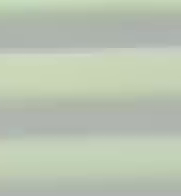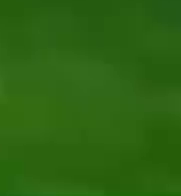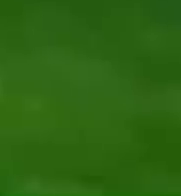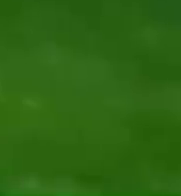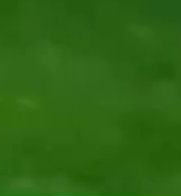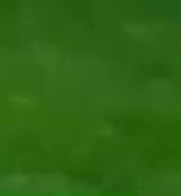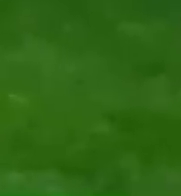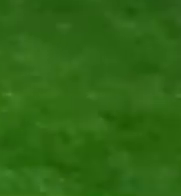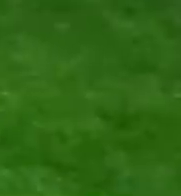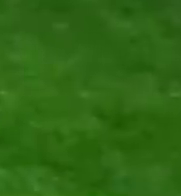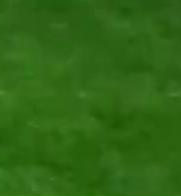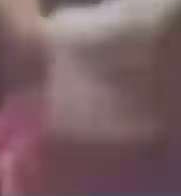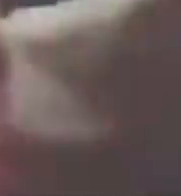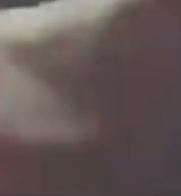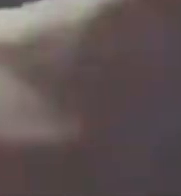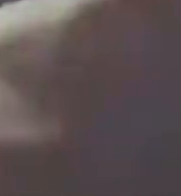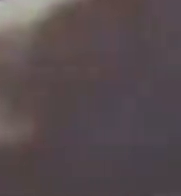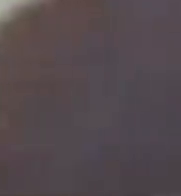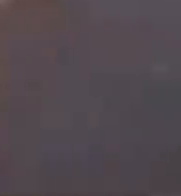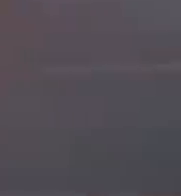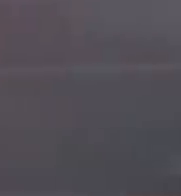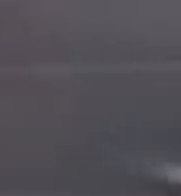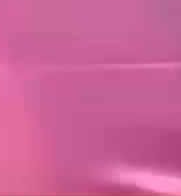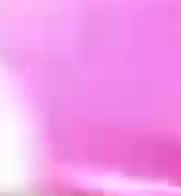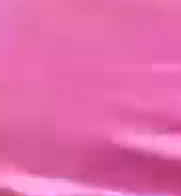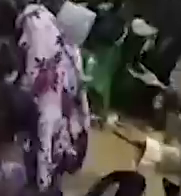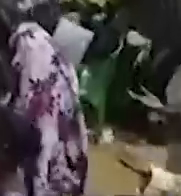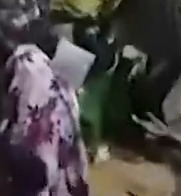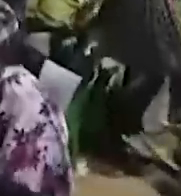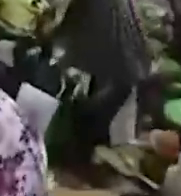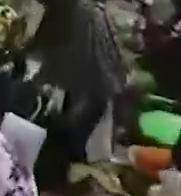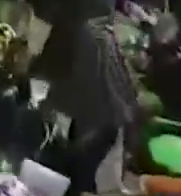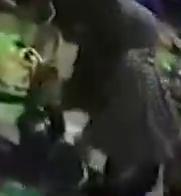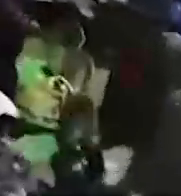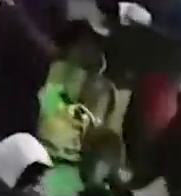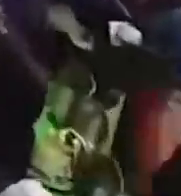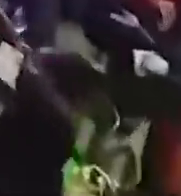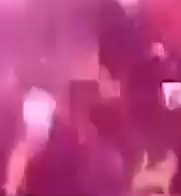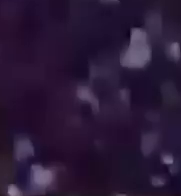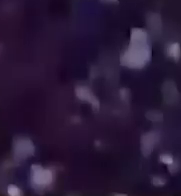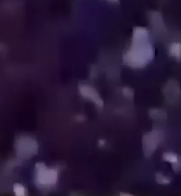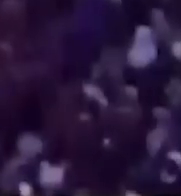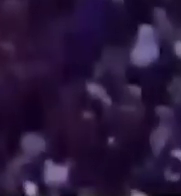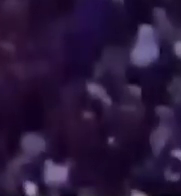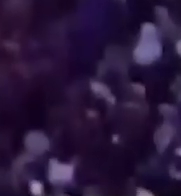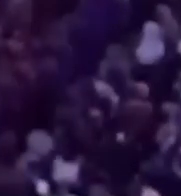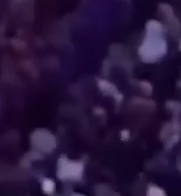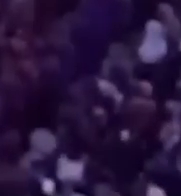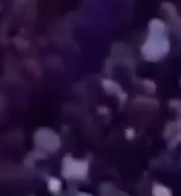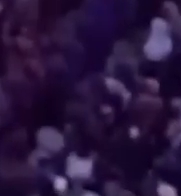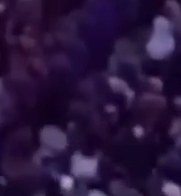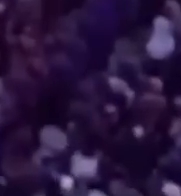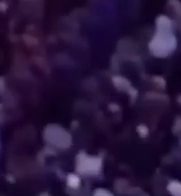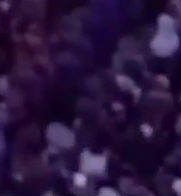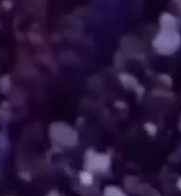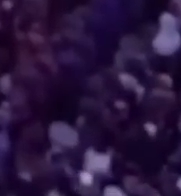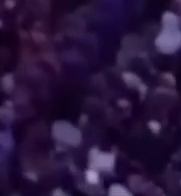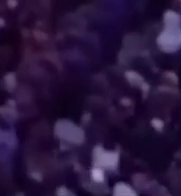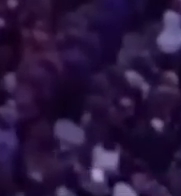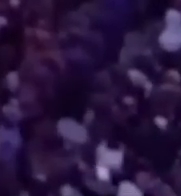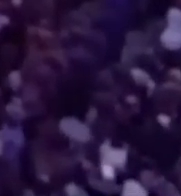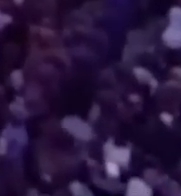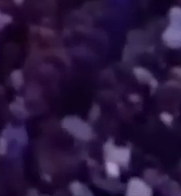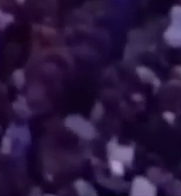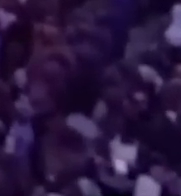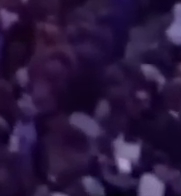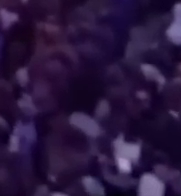Eminence Apostle Doctor S.M. Mustafa J.P. Babasebioba. Wọ́n máa dọ̀rọ̀ ìtura sórí gbogbo èèyàn. Sebioba National Camp. Tó wà ní AP